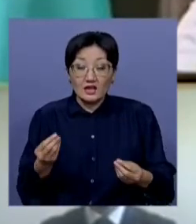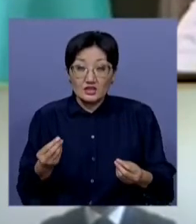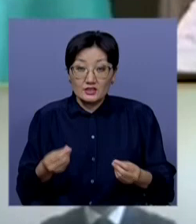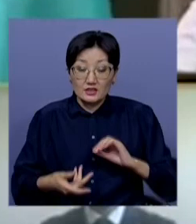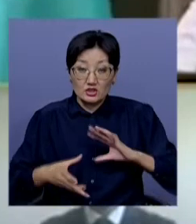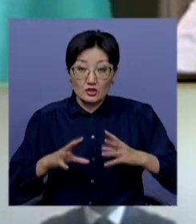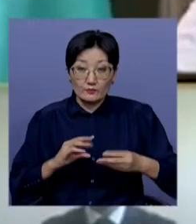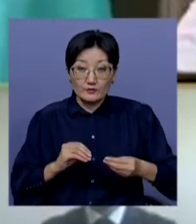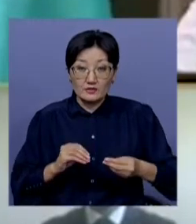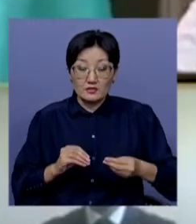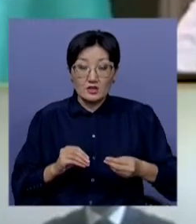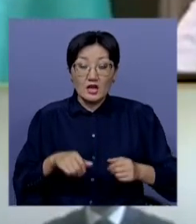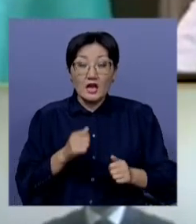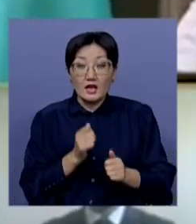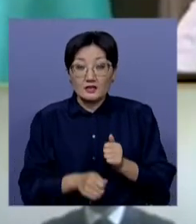жалпы әр